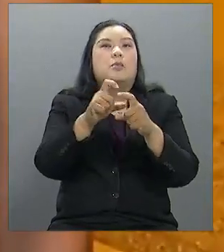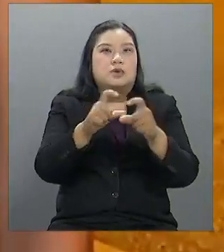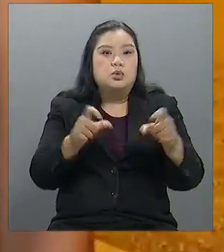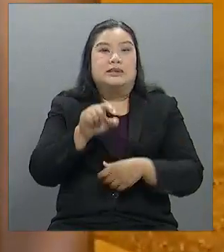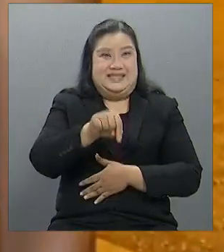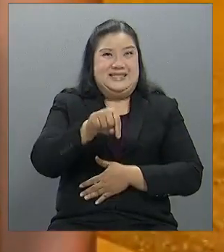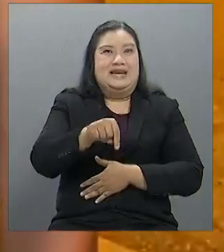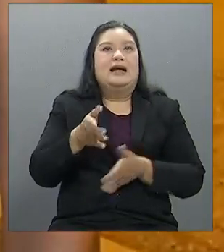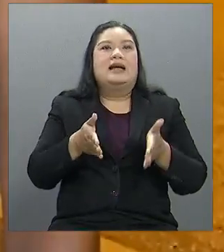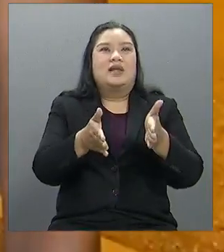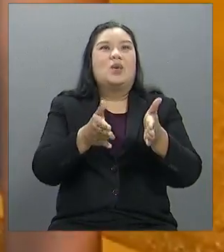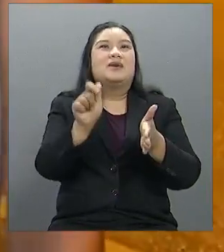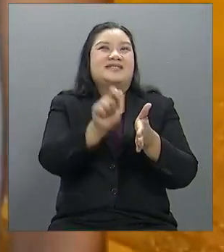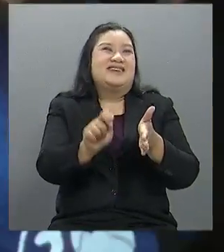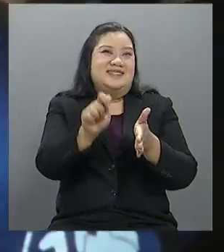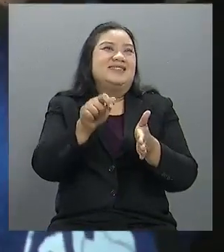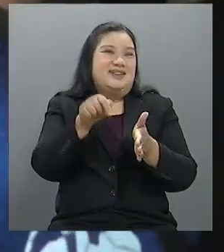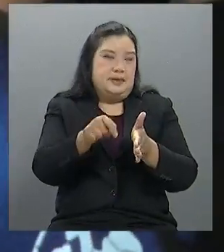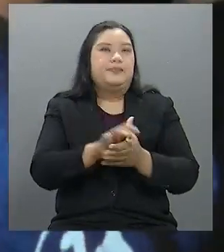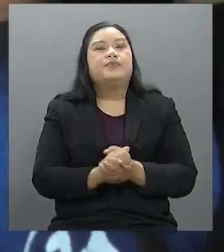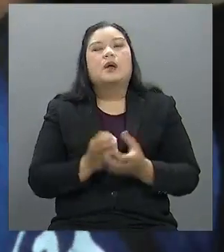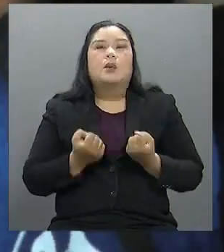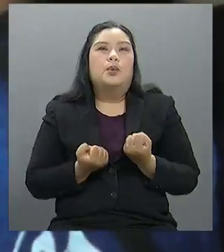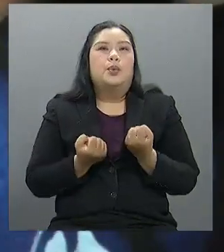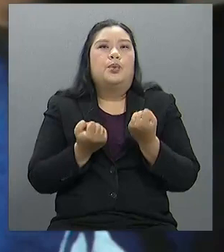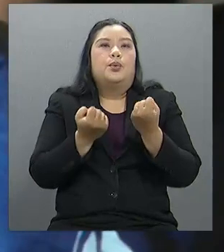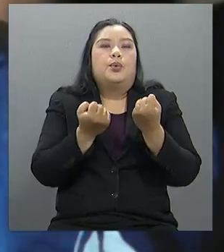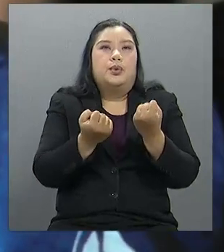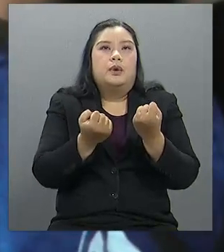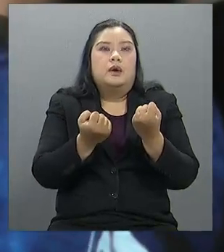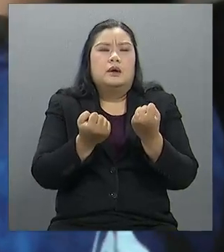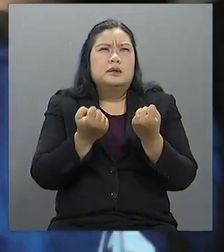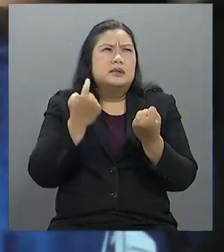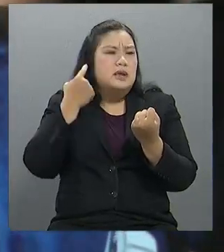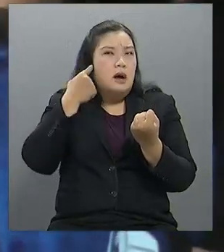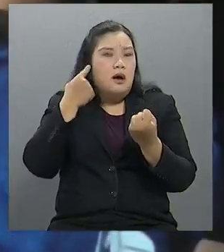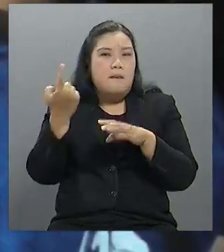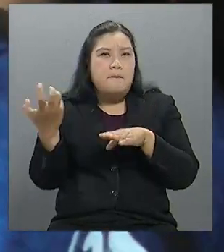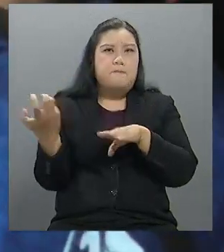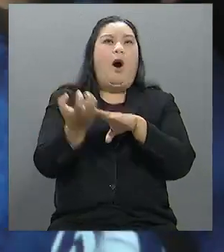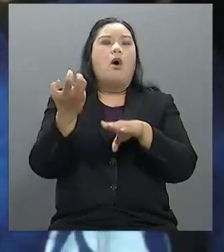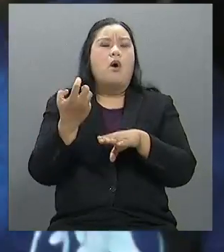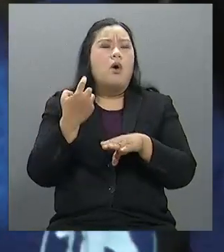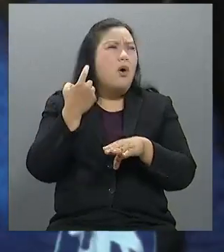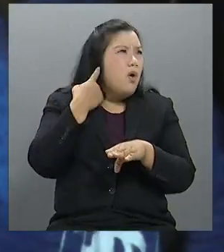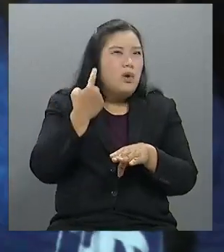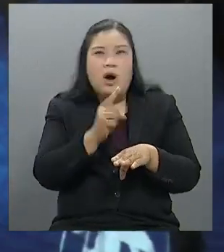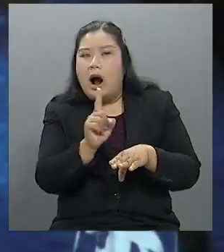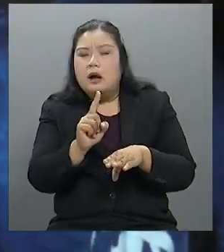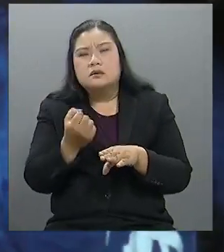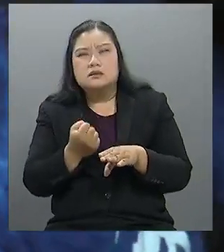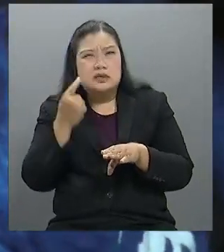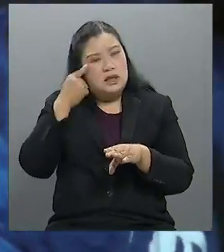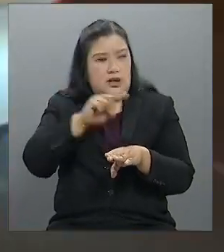ค่ะขับมานะคะตามถนนสายนี้ก็จู่ๆเนี่ยได้ยินเสียงดังโป๊ะจึงชะลอจอดรถก็คิดว่าของหล่นหรือเปล่า